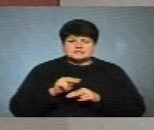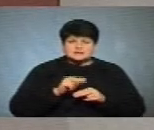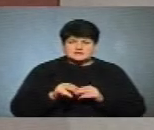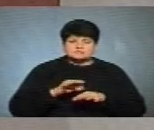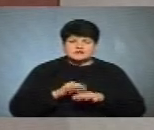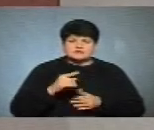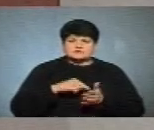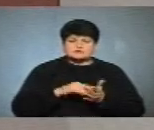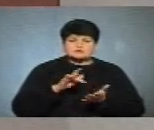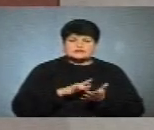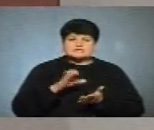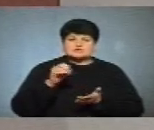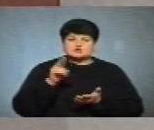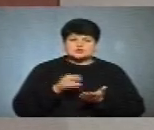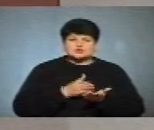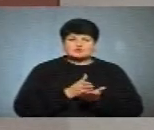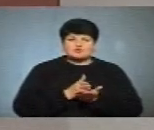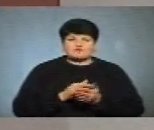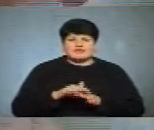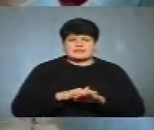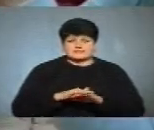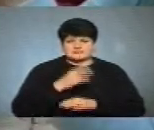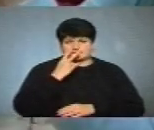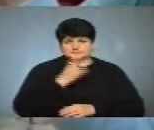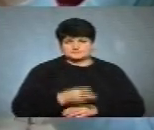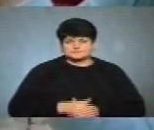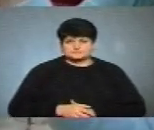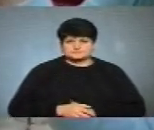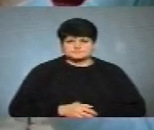соцобслуговування населення. Як це було, дивіться.